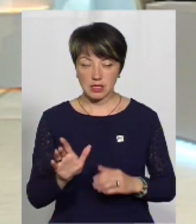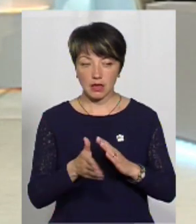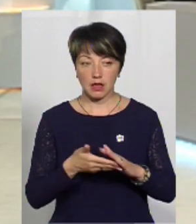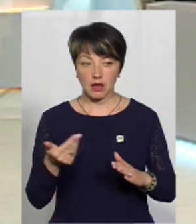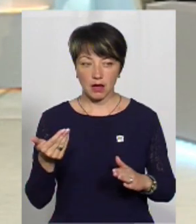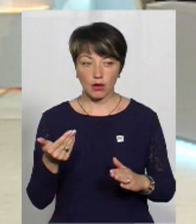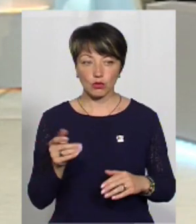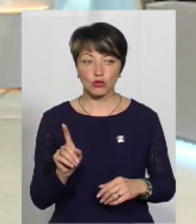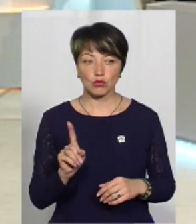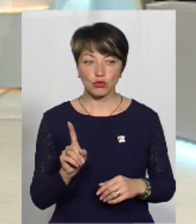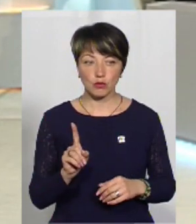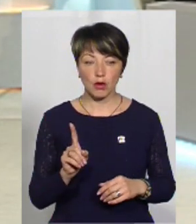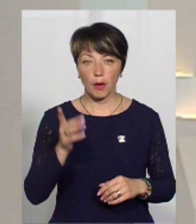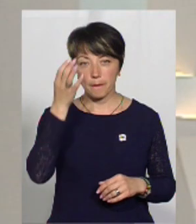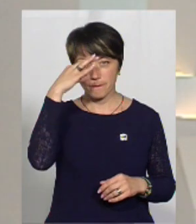закликають, щоб